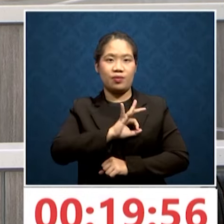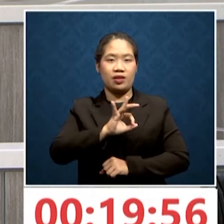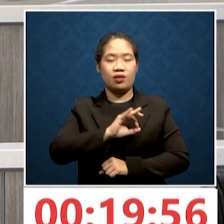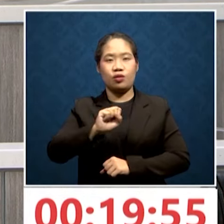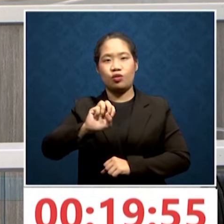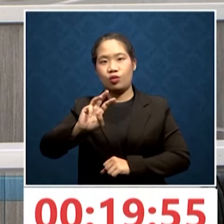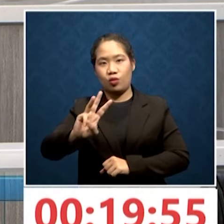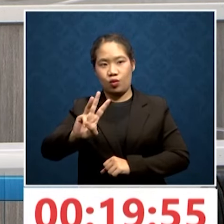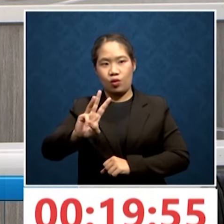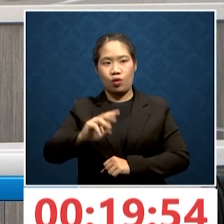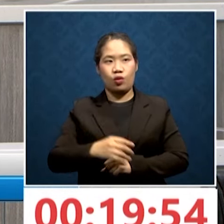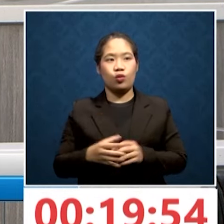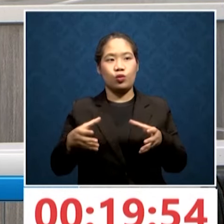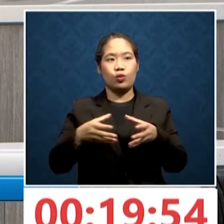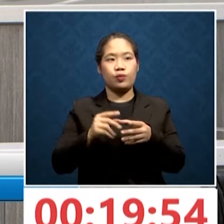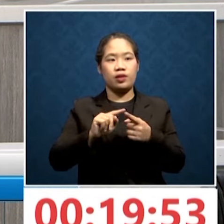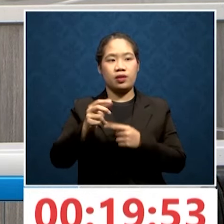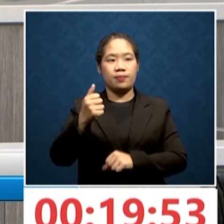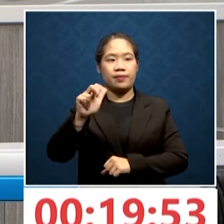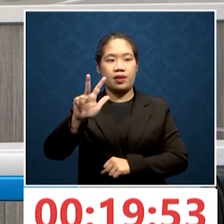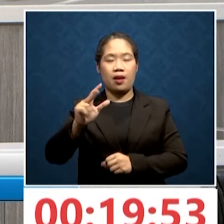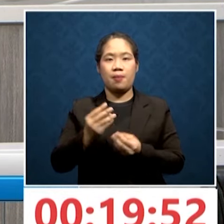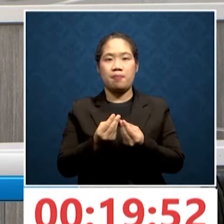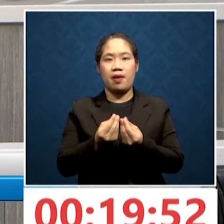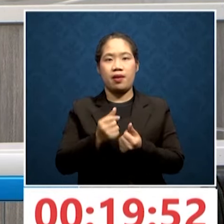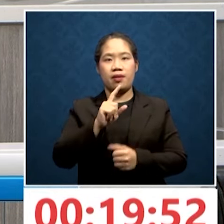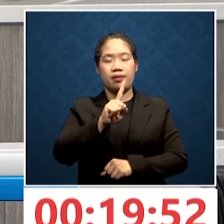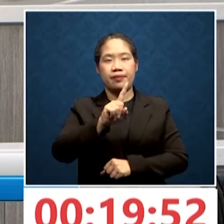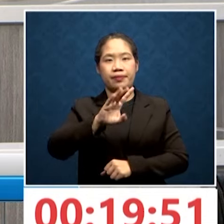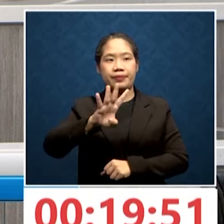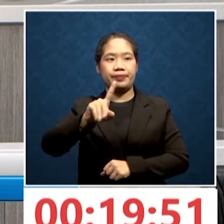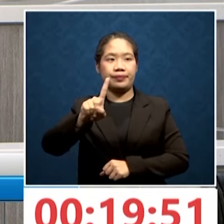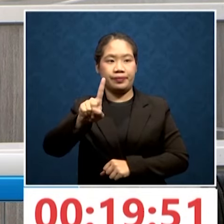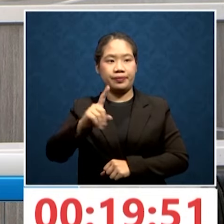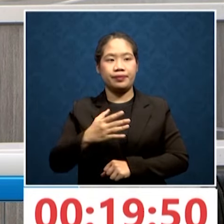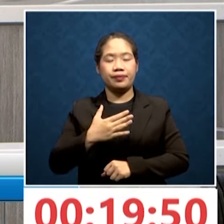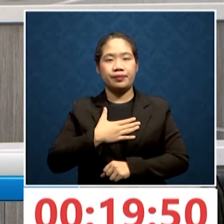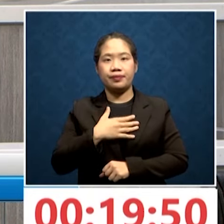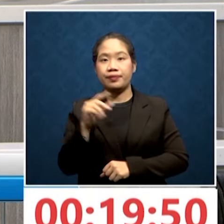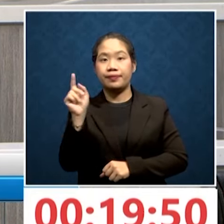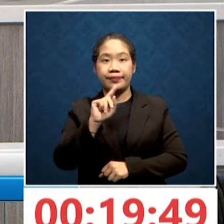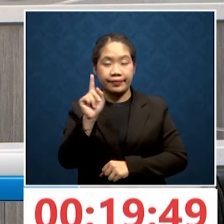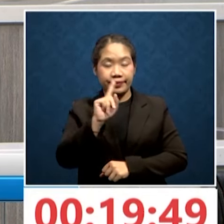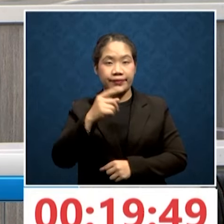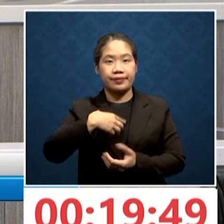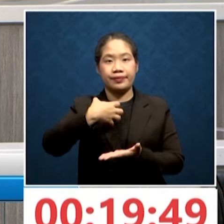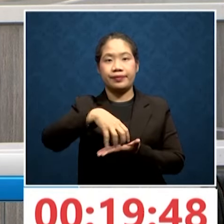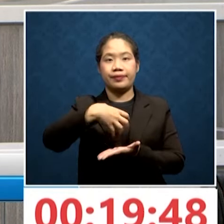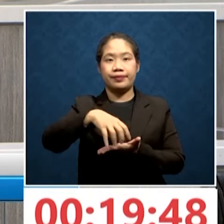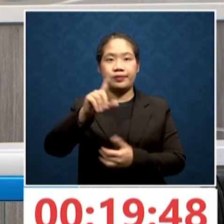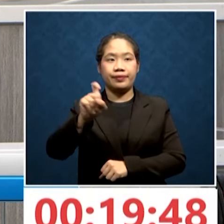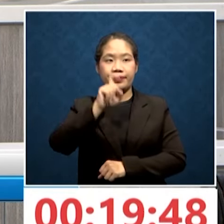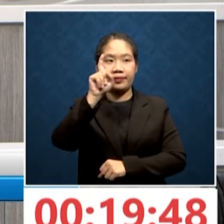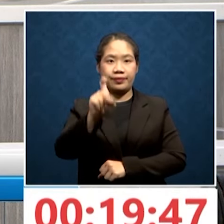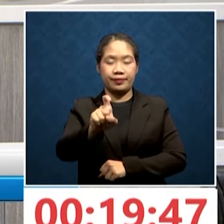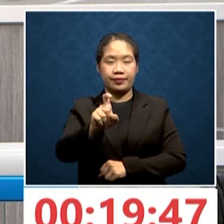ภากลุ่ม13หมายเลข141ครับขออนุญาตกับเรียนถามกระทู้ถาม